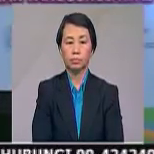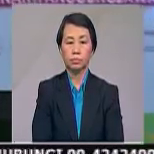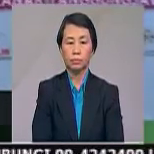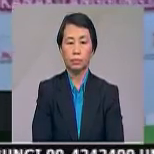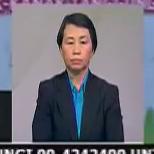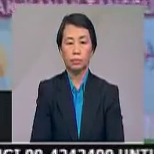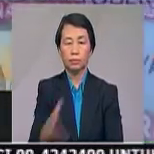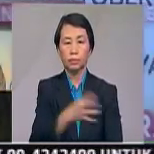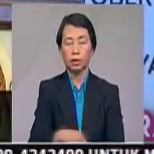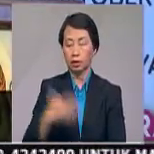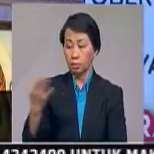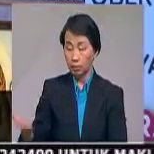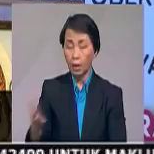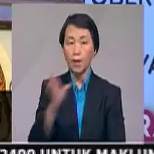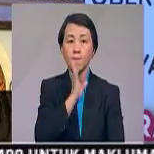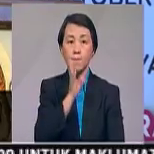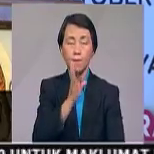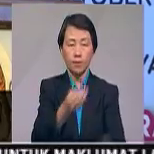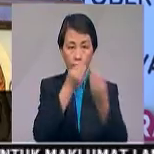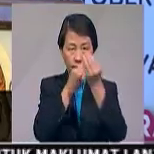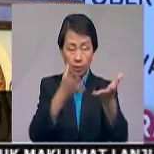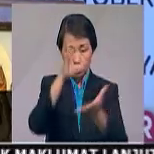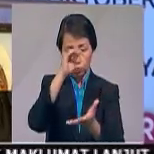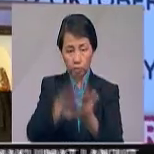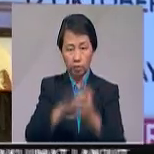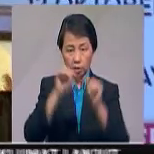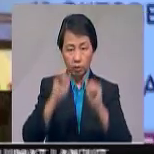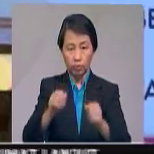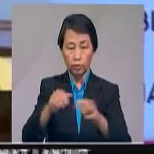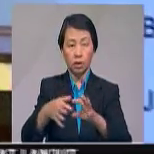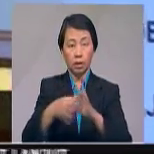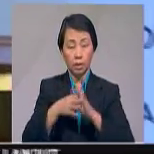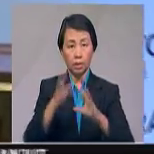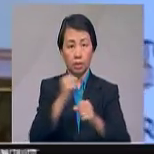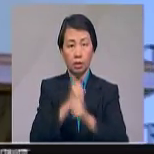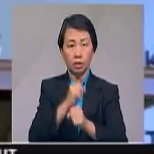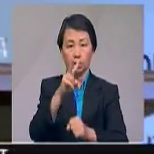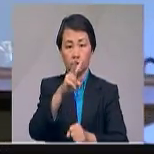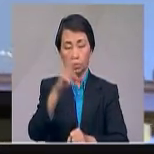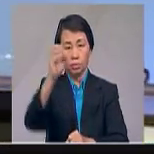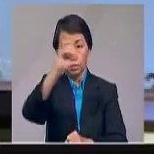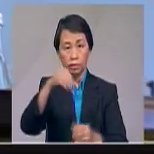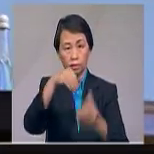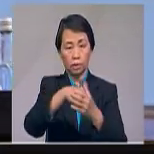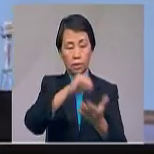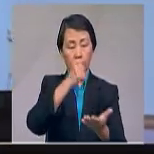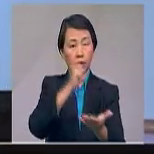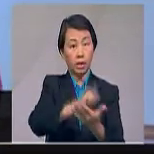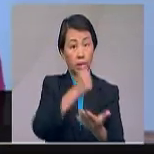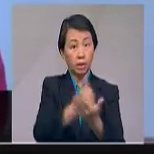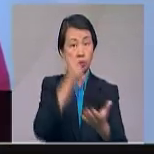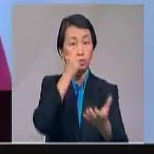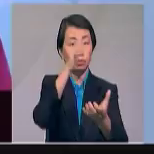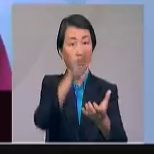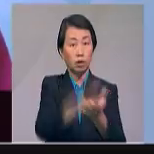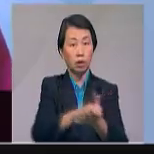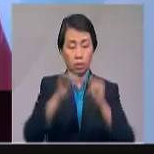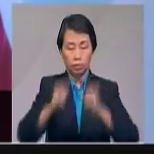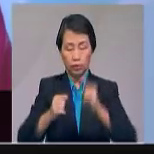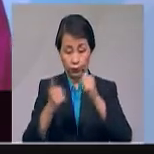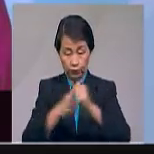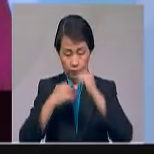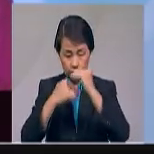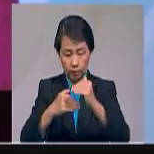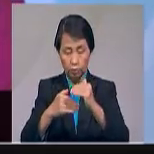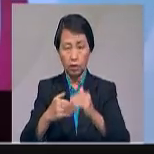Dalam pada itu, beliau menambah pengumuman suami boleh memilih untuk menyumbang 2% caruman ke dalam akaun isteri membolehkan peringkat pertama